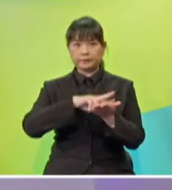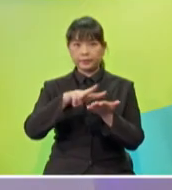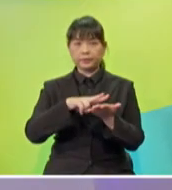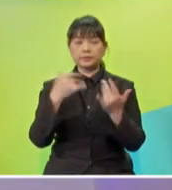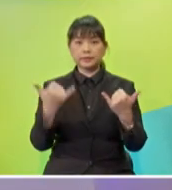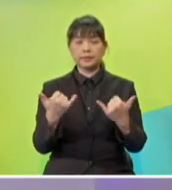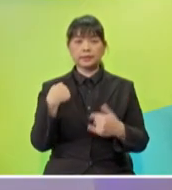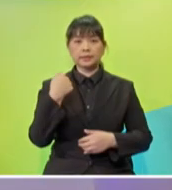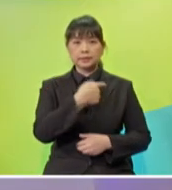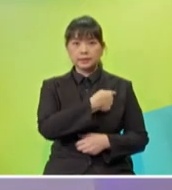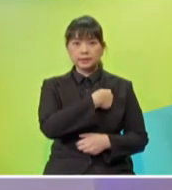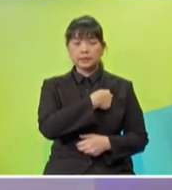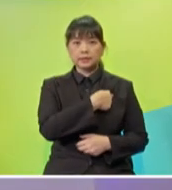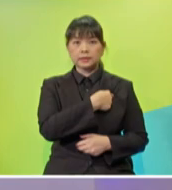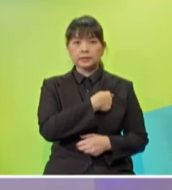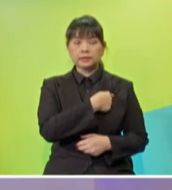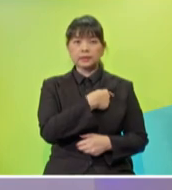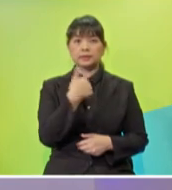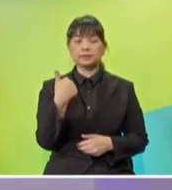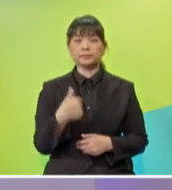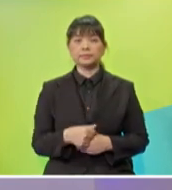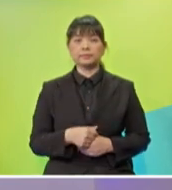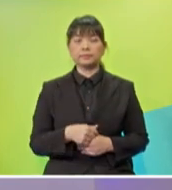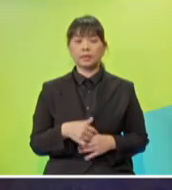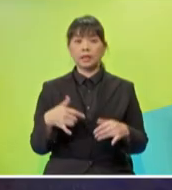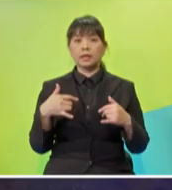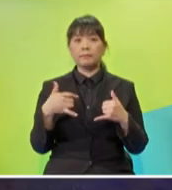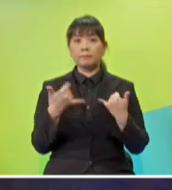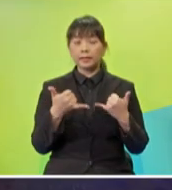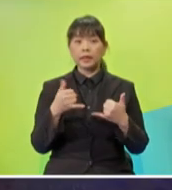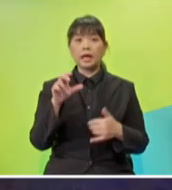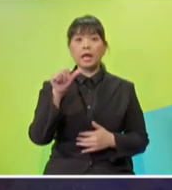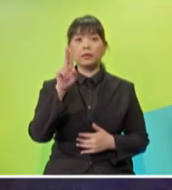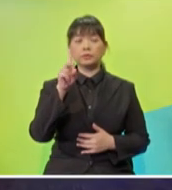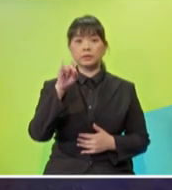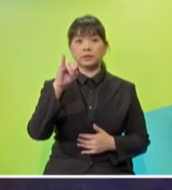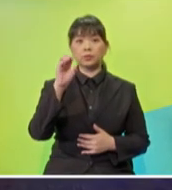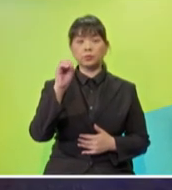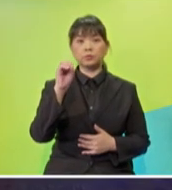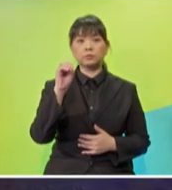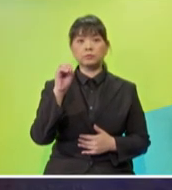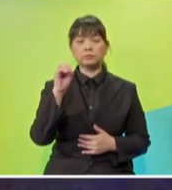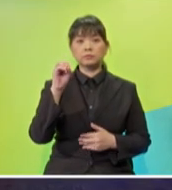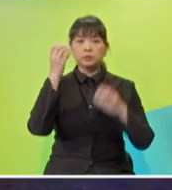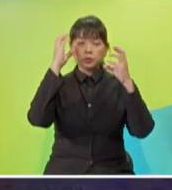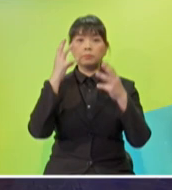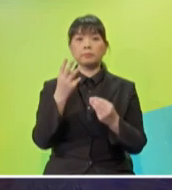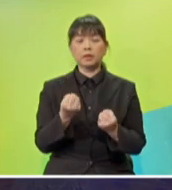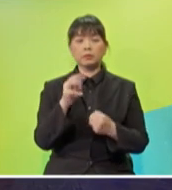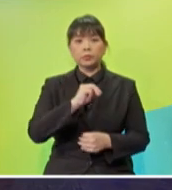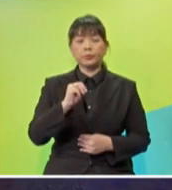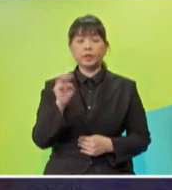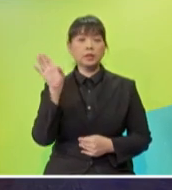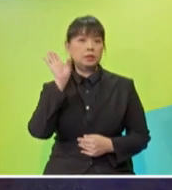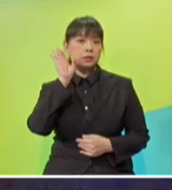kita mempermainkan audio dengan aja murid-muri coba